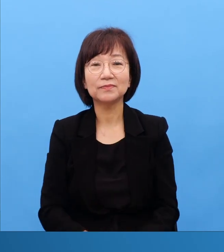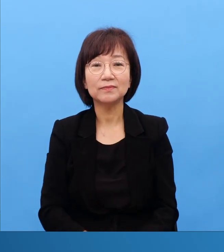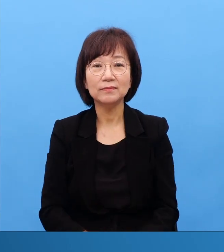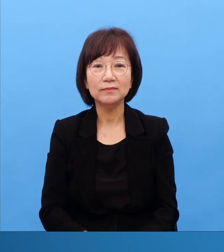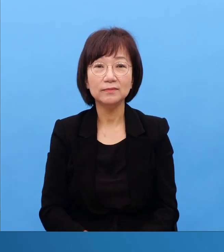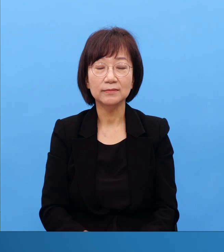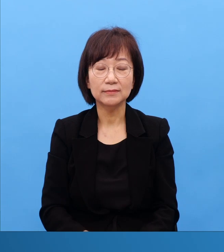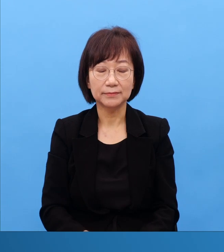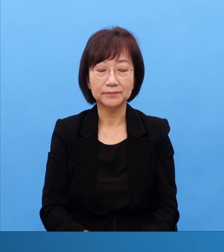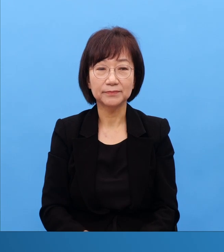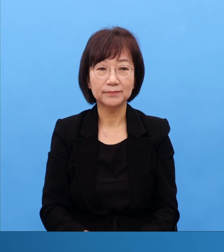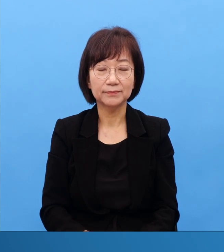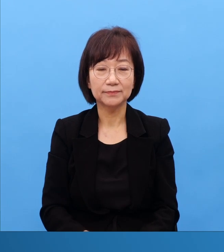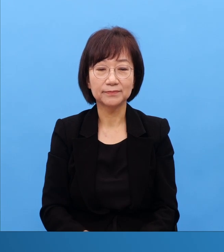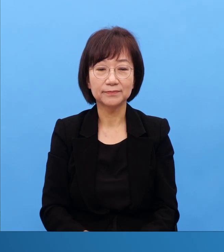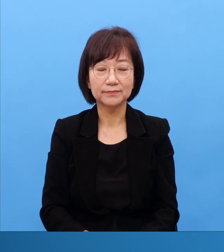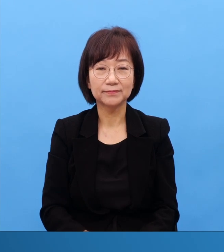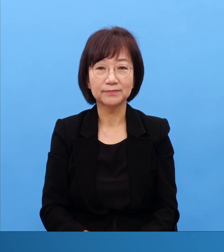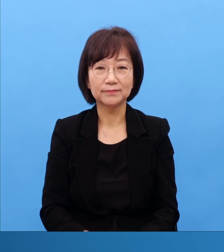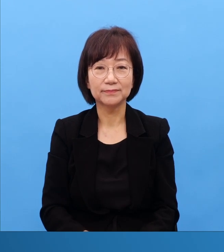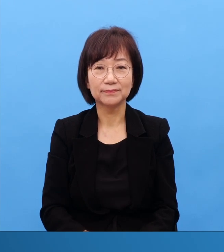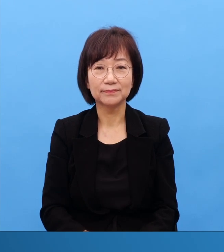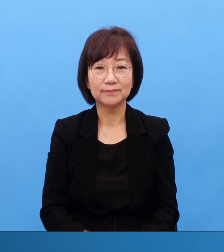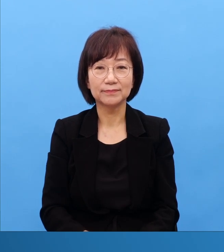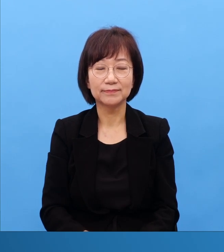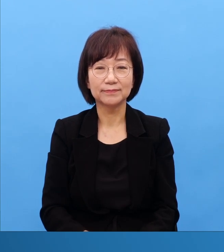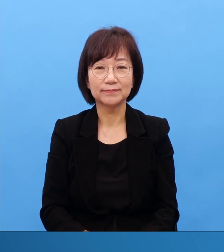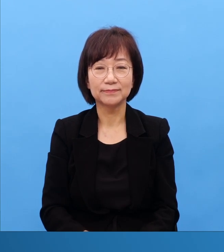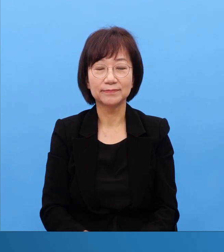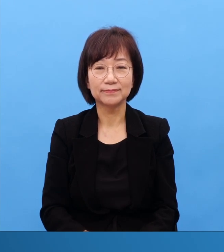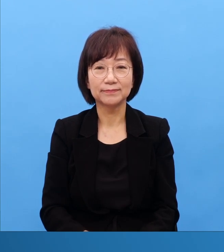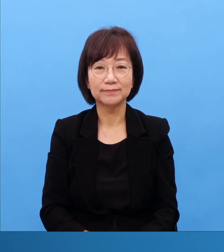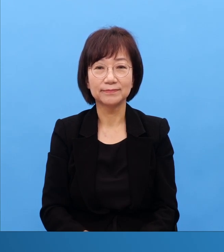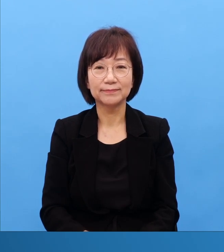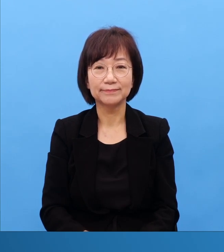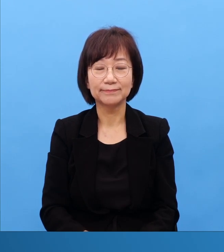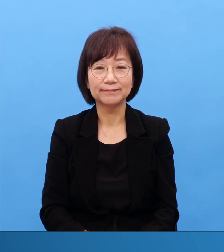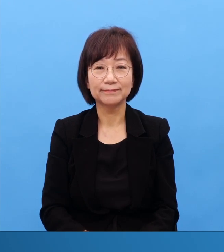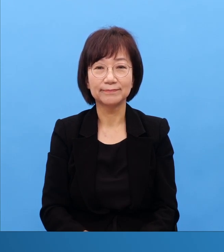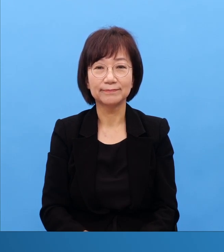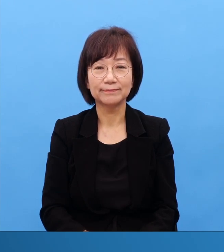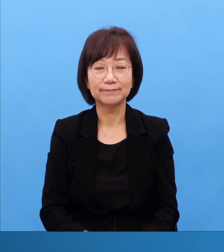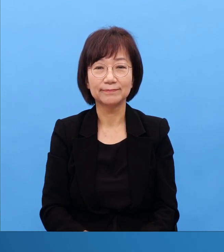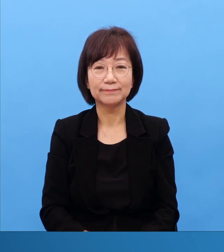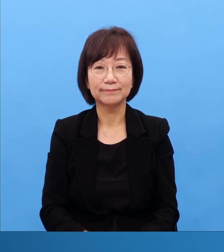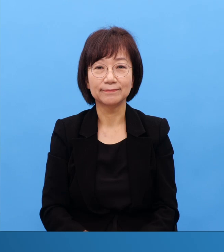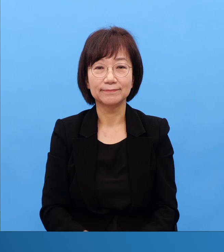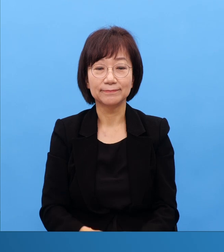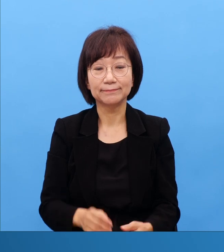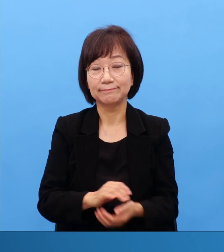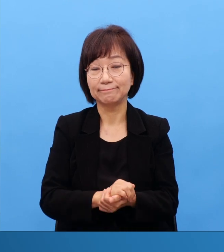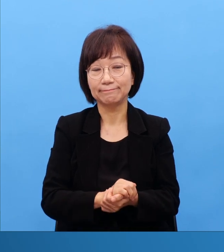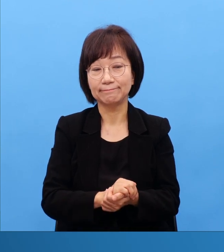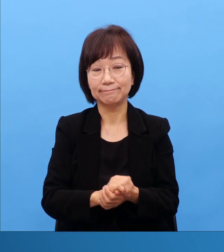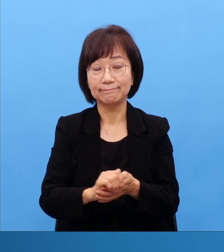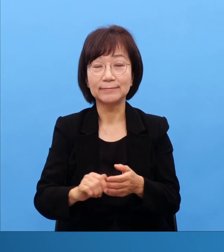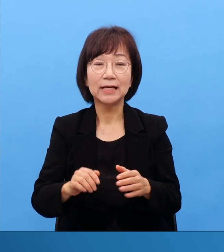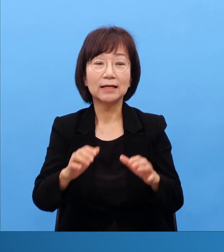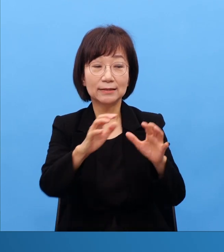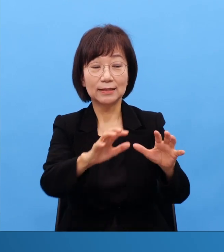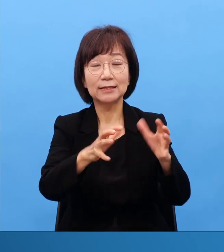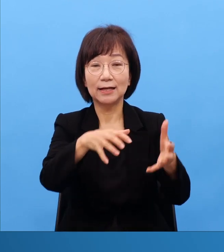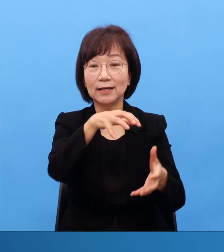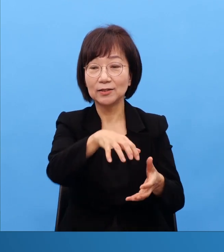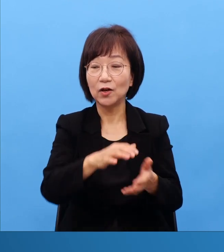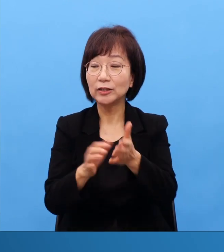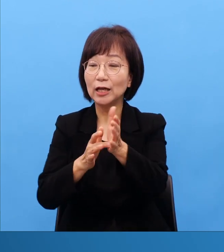누가 이겼습니까? So you come to the conclusion first, and we have to ask ourselves the question: Who won? Who prevailed? 예수님이 이겼습니다. It was Jesus.